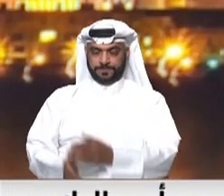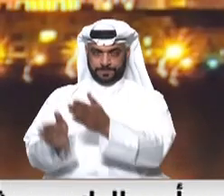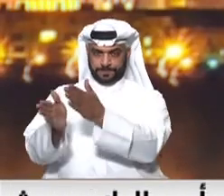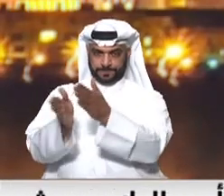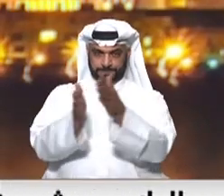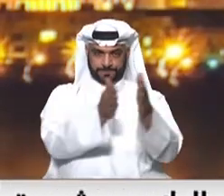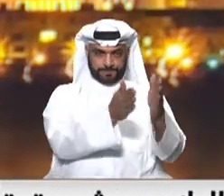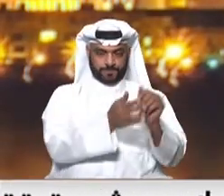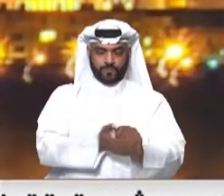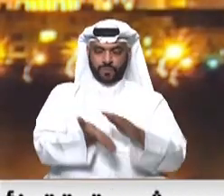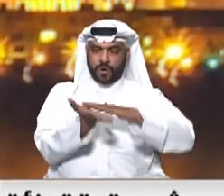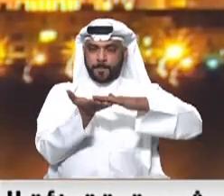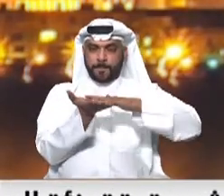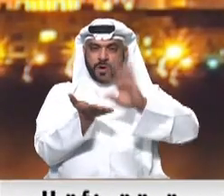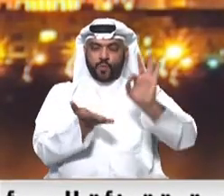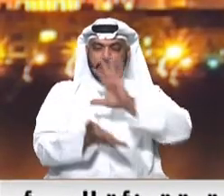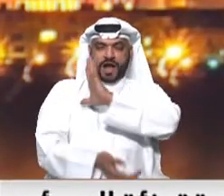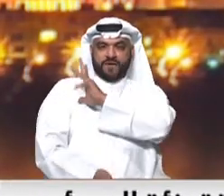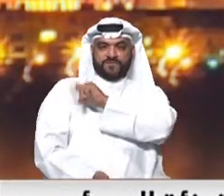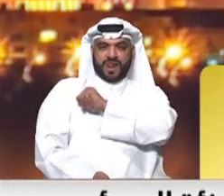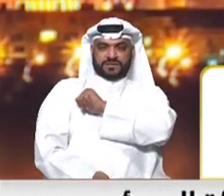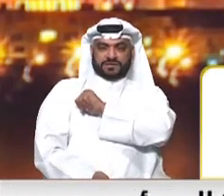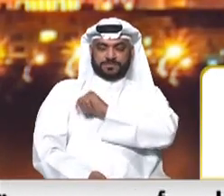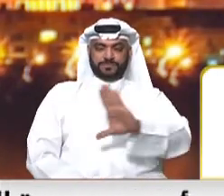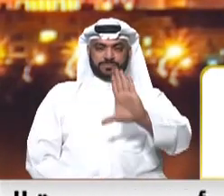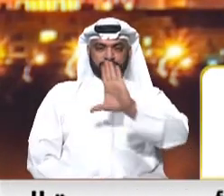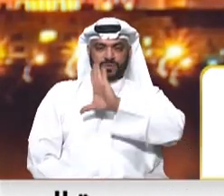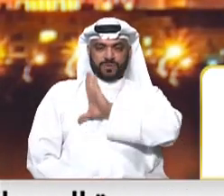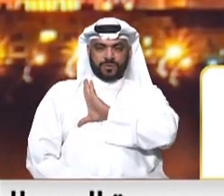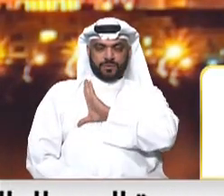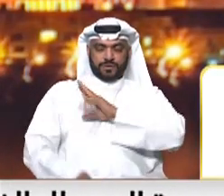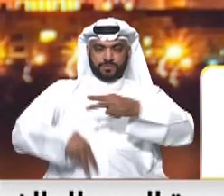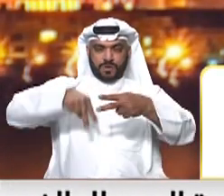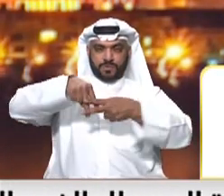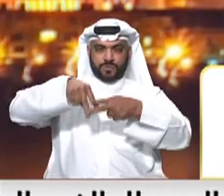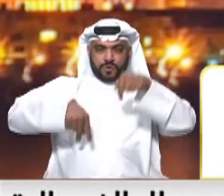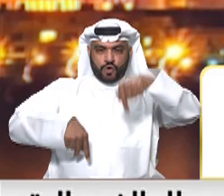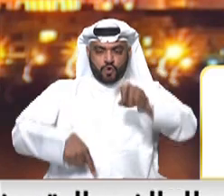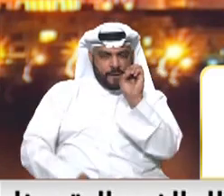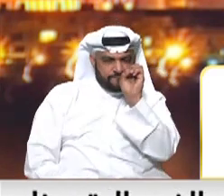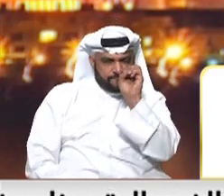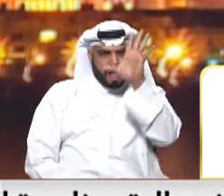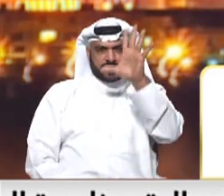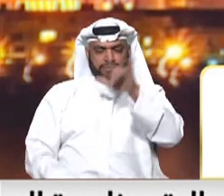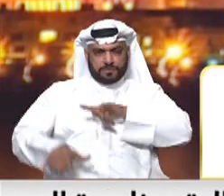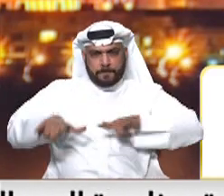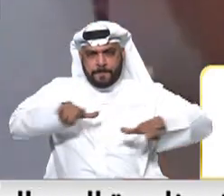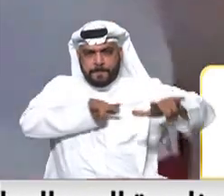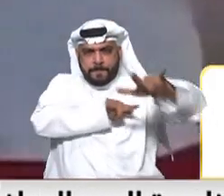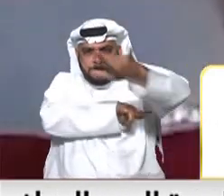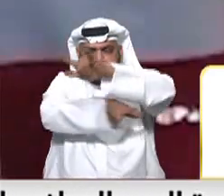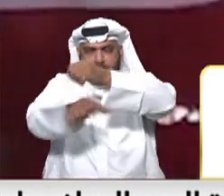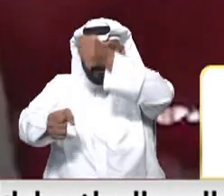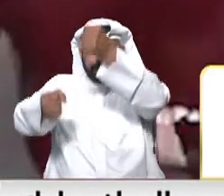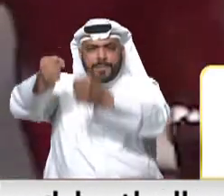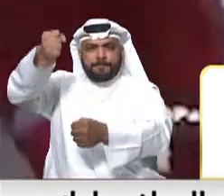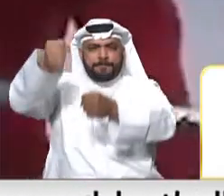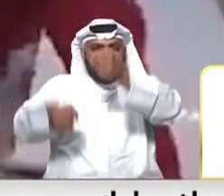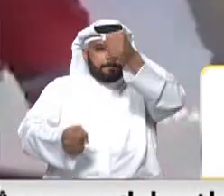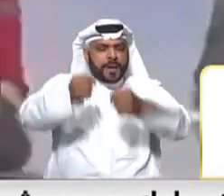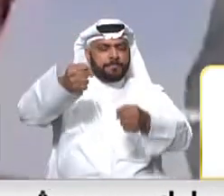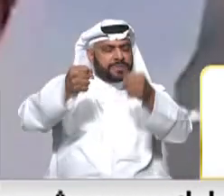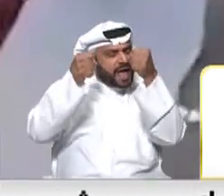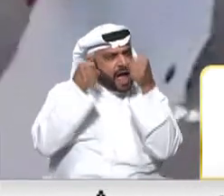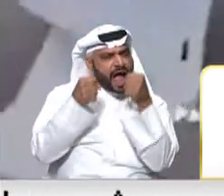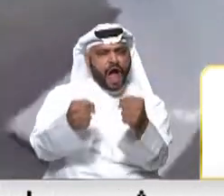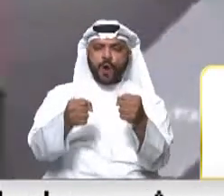وإلى الملف الفلسطيني، حيث شنت قوات الاحتلال الإسرائيلي فجر اليوم قصفا مكثفا على مناطق عدة في قطاع